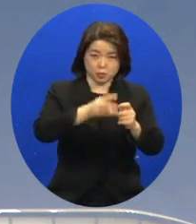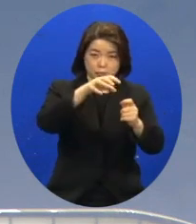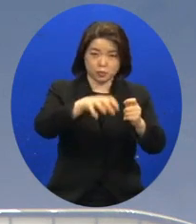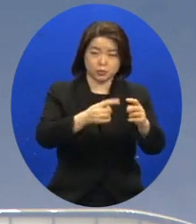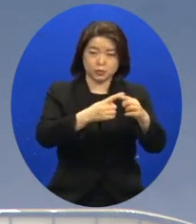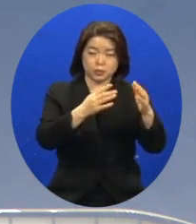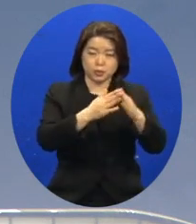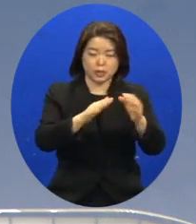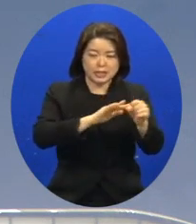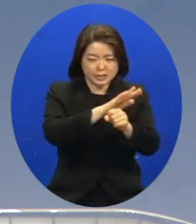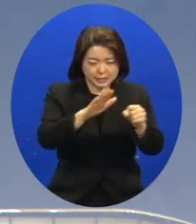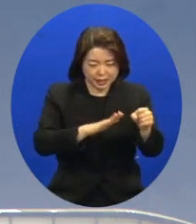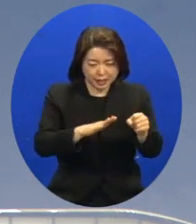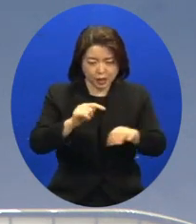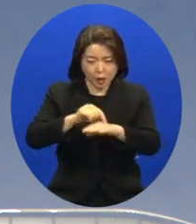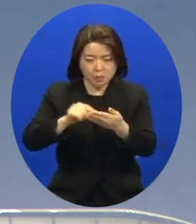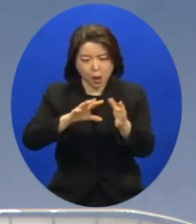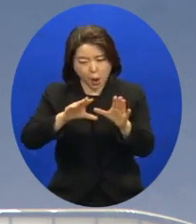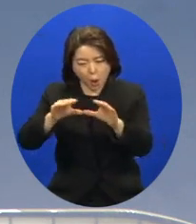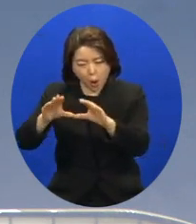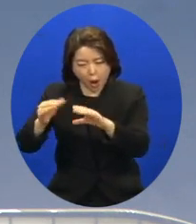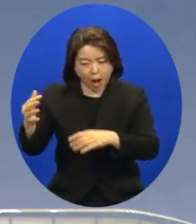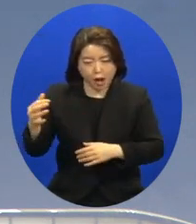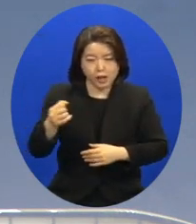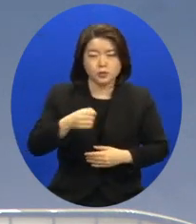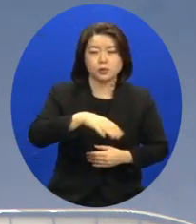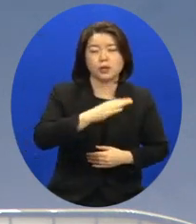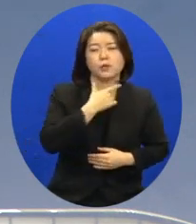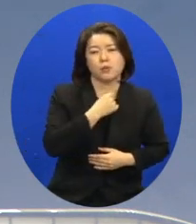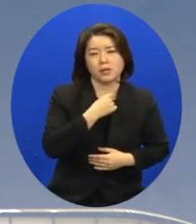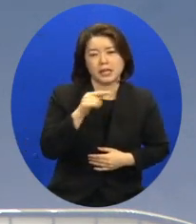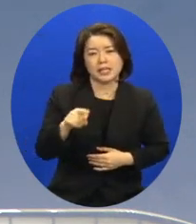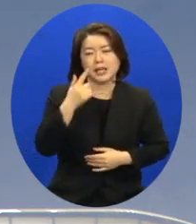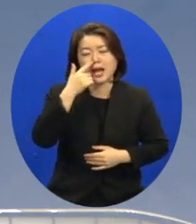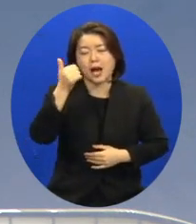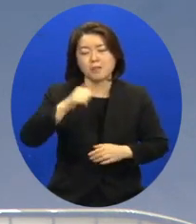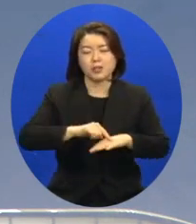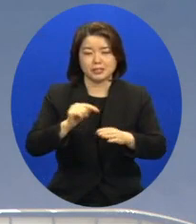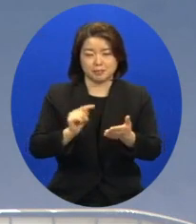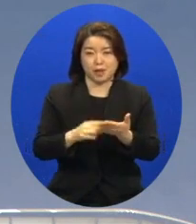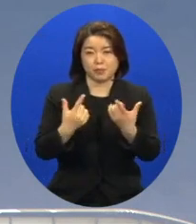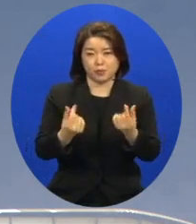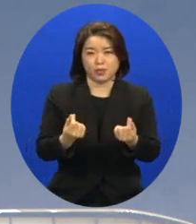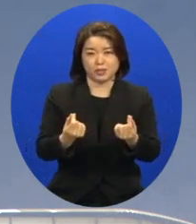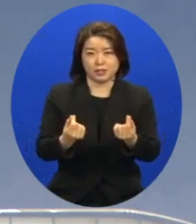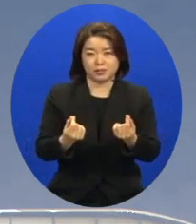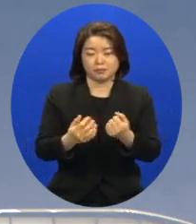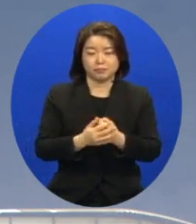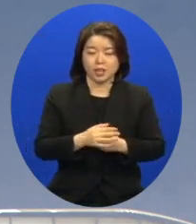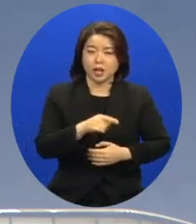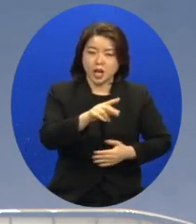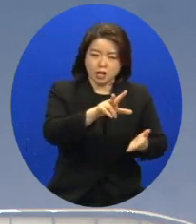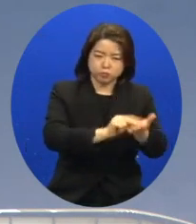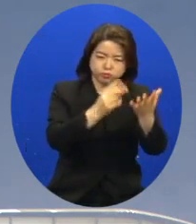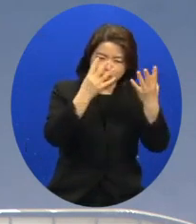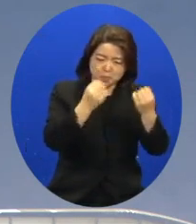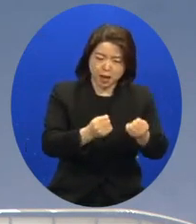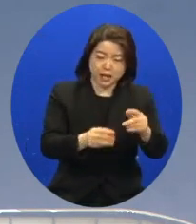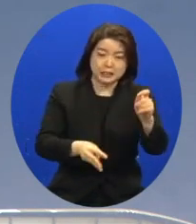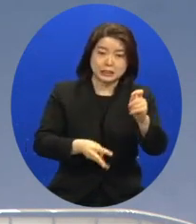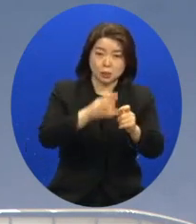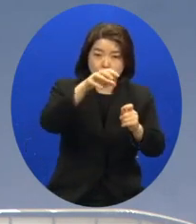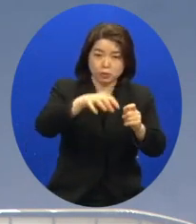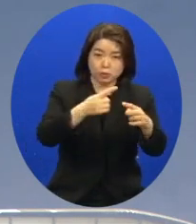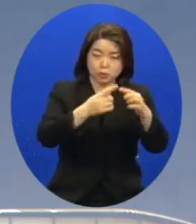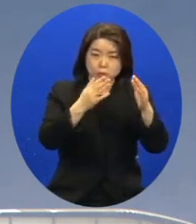사랑과 온유한 마음으로 가기를 원했고 그게 아버지의 마음이었어요. 그리고 그렇게 문제가 많았던 고린도 교회가